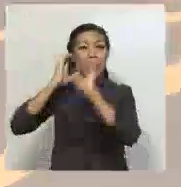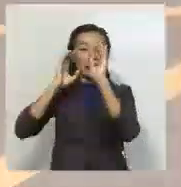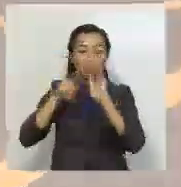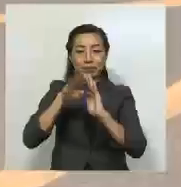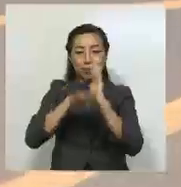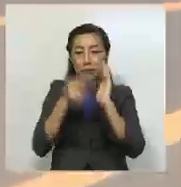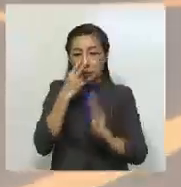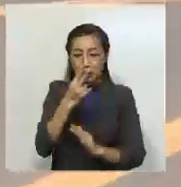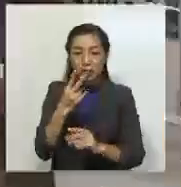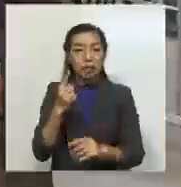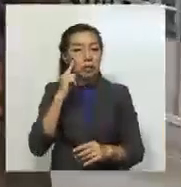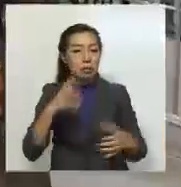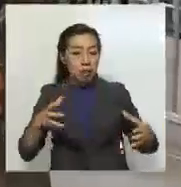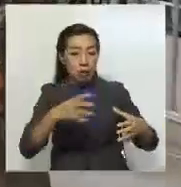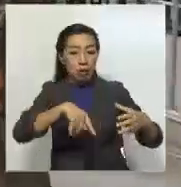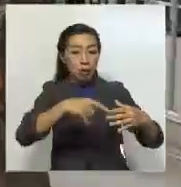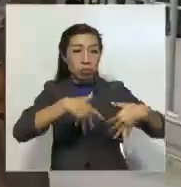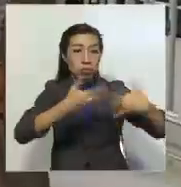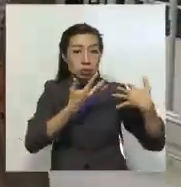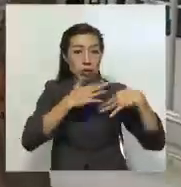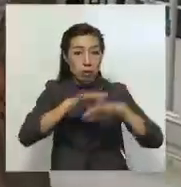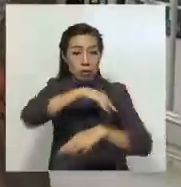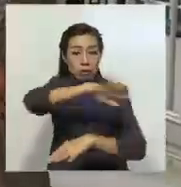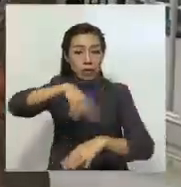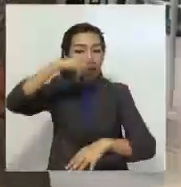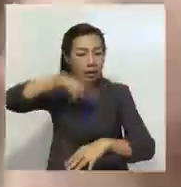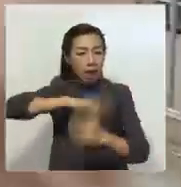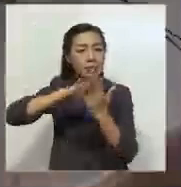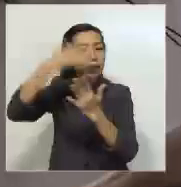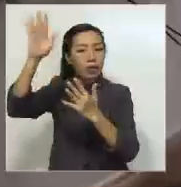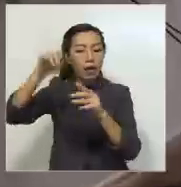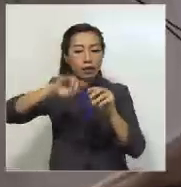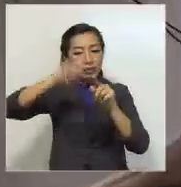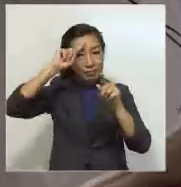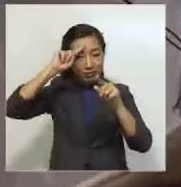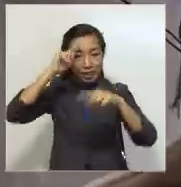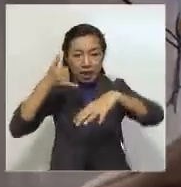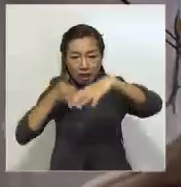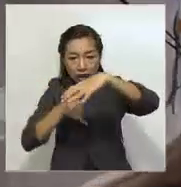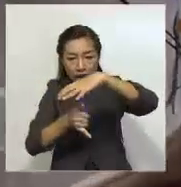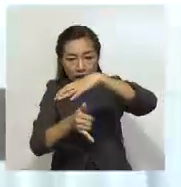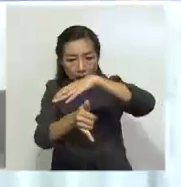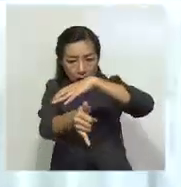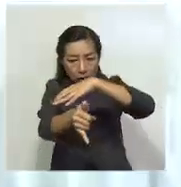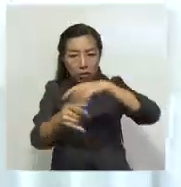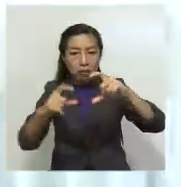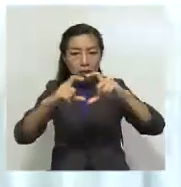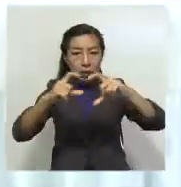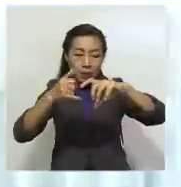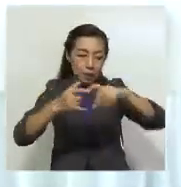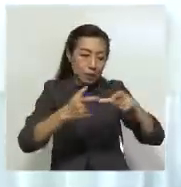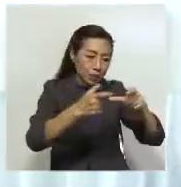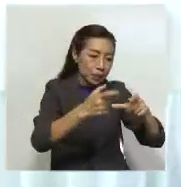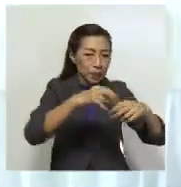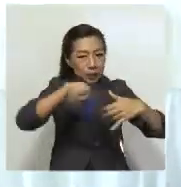ผู้เข้าร่วมงานและผู้เกี่ยวข้องทั้งชาวไทยและชาวต่างประเทศก็ได้ผ่านจุดคัดกรองจุดรับรองแล้วก็เข้าสู่ที่นั่ง